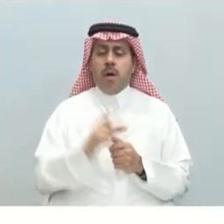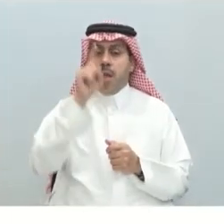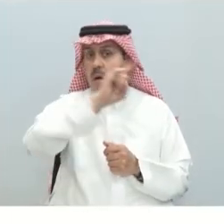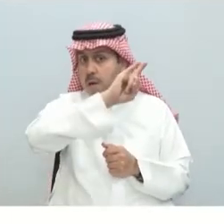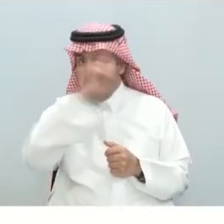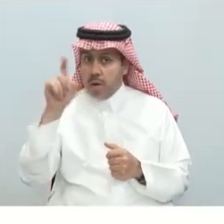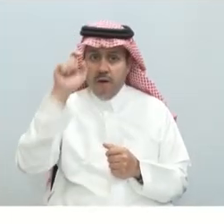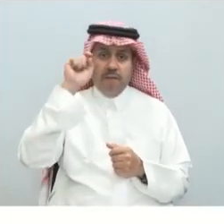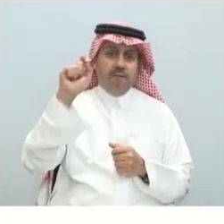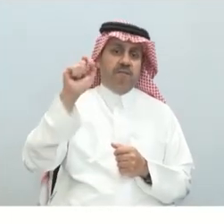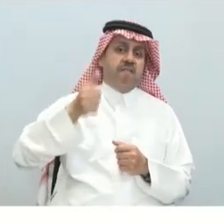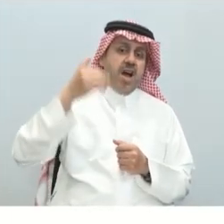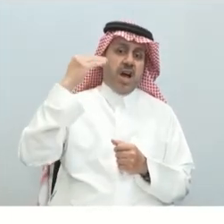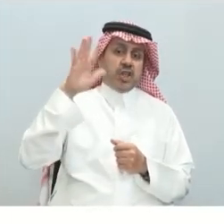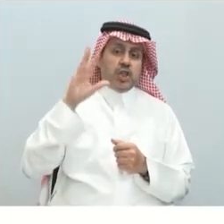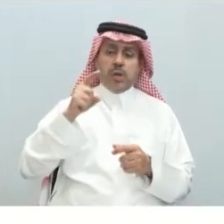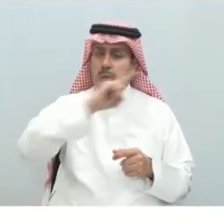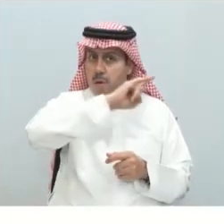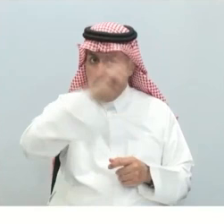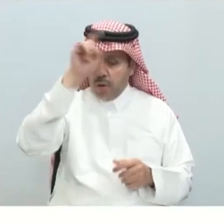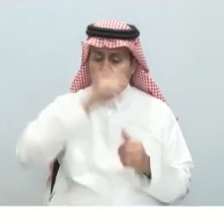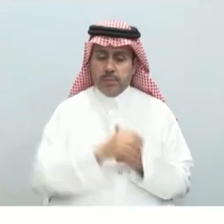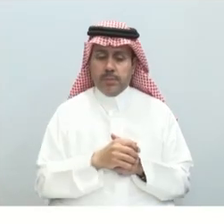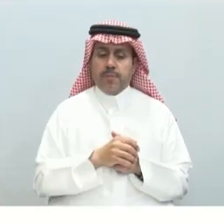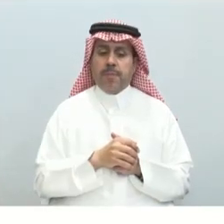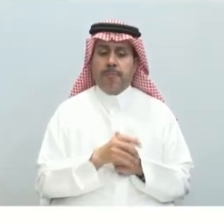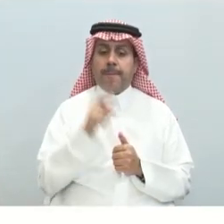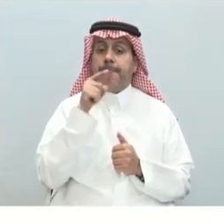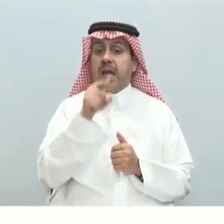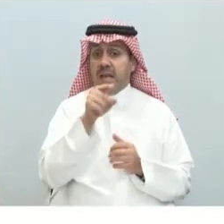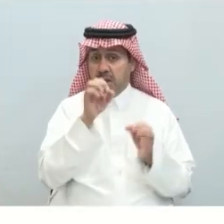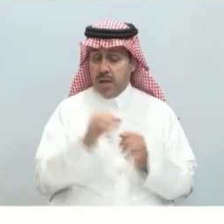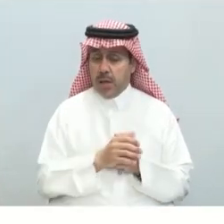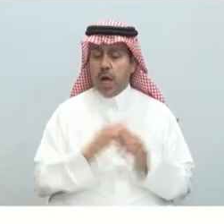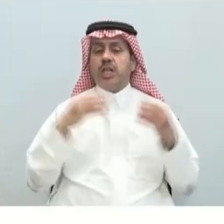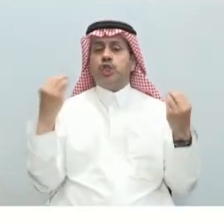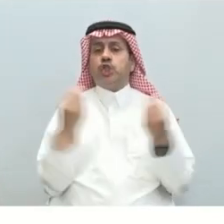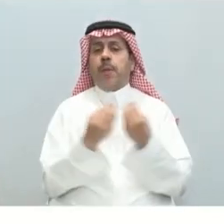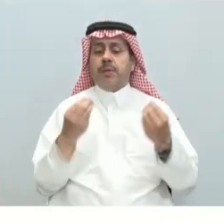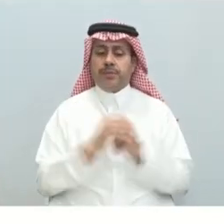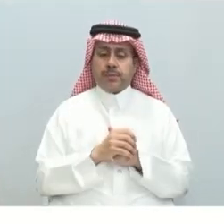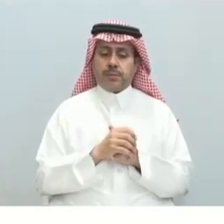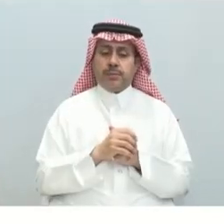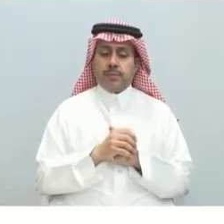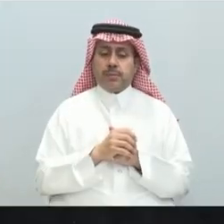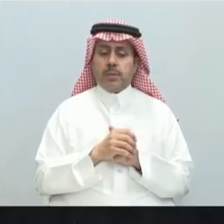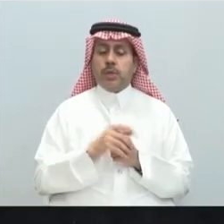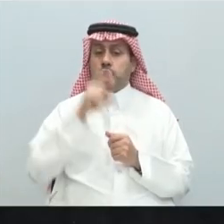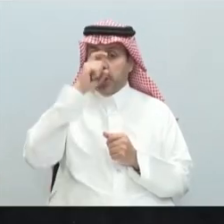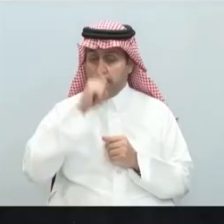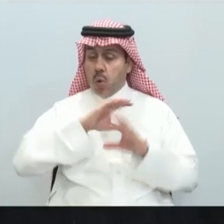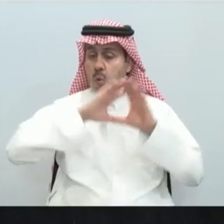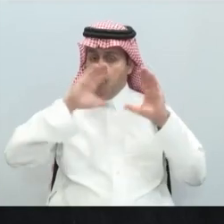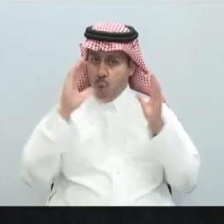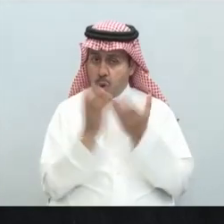والبغي وقد قيل ان هذه الايه اجمع ايه في كتاب الله سبحانه وتعالى لانها اتت على جميع المامورات